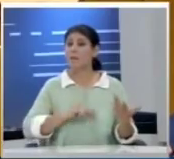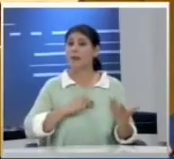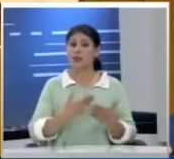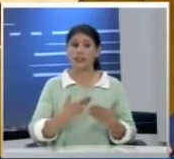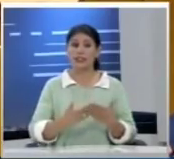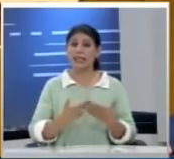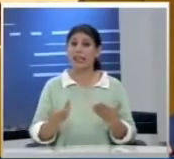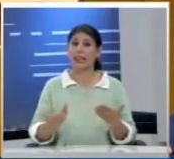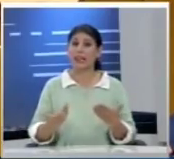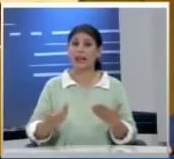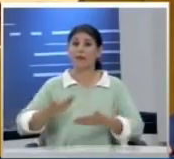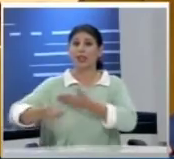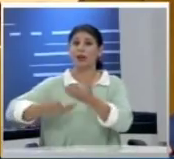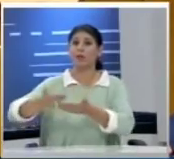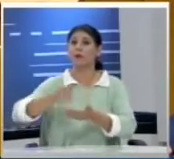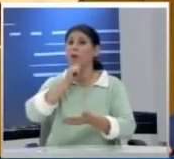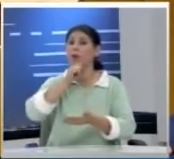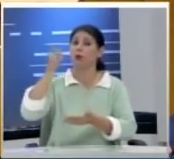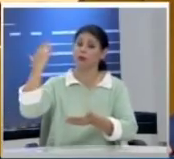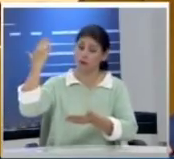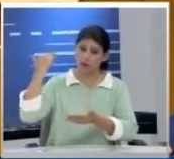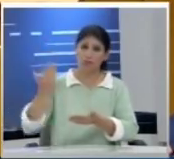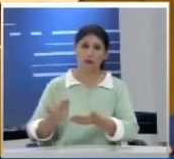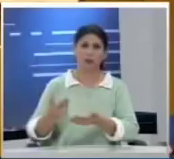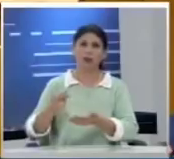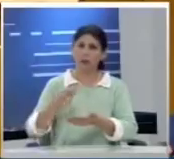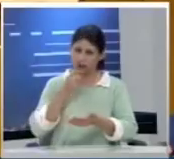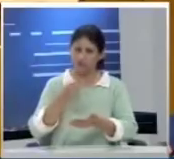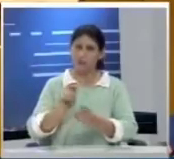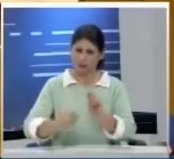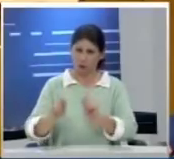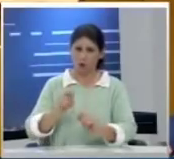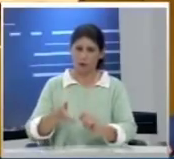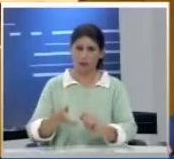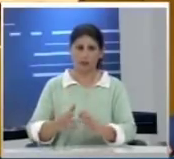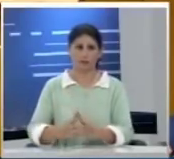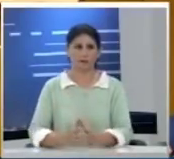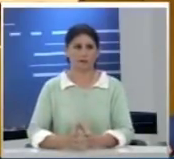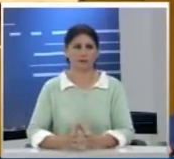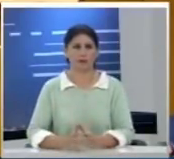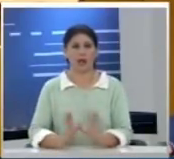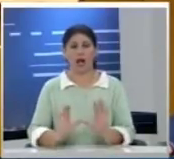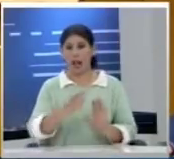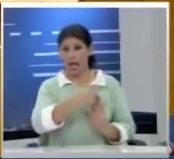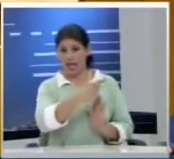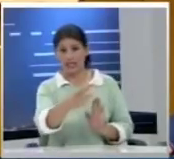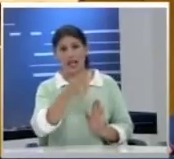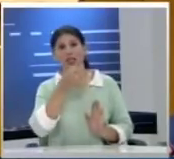τα κληροδοτήματα των παππούδων τους και γι' αυτό έτσι δικαιοβορία. Αλλά εσείς δεν λέτε